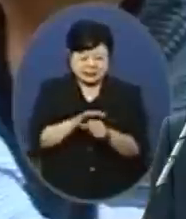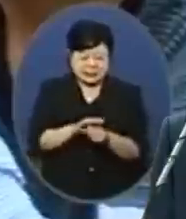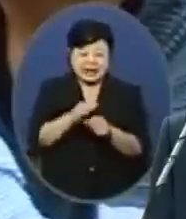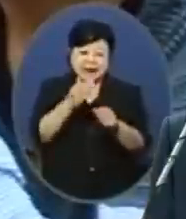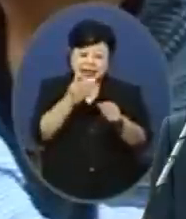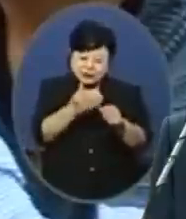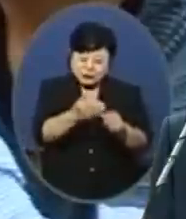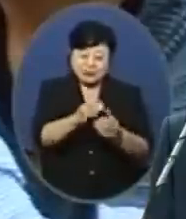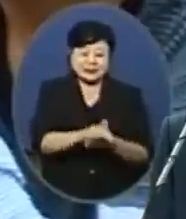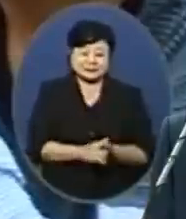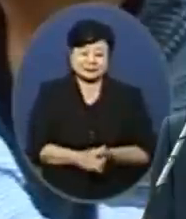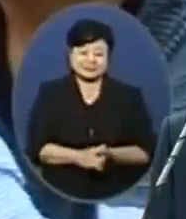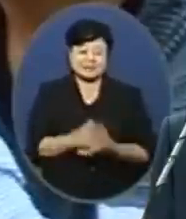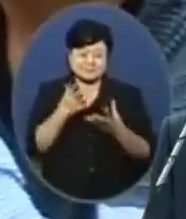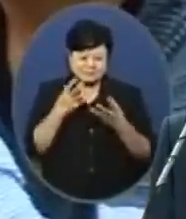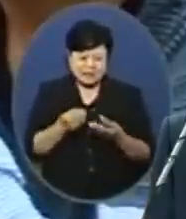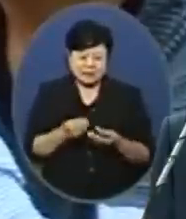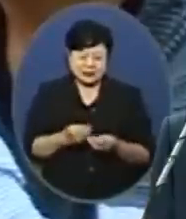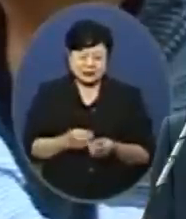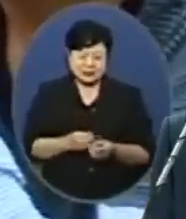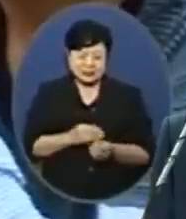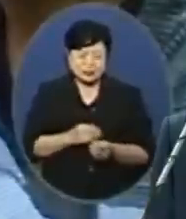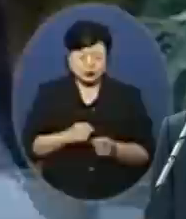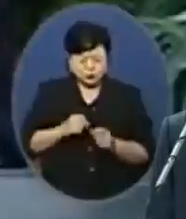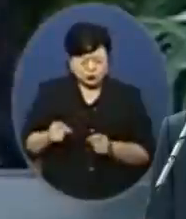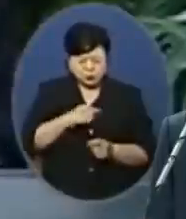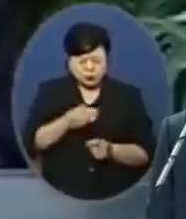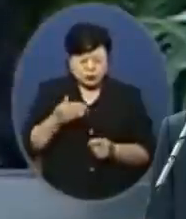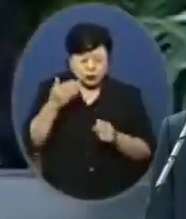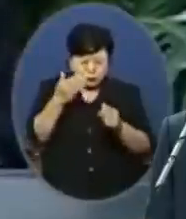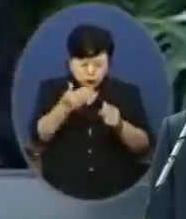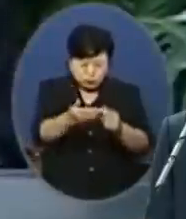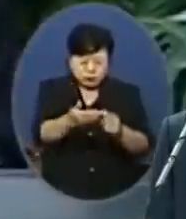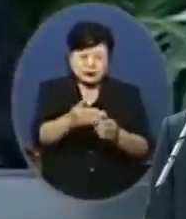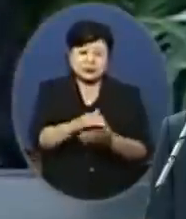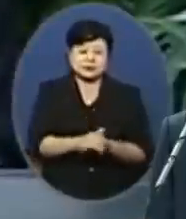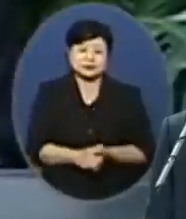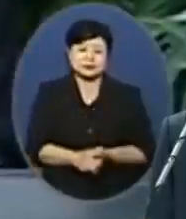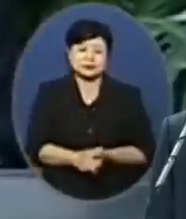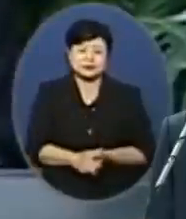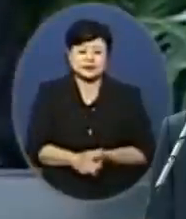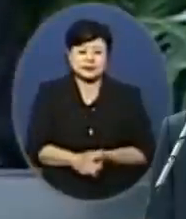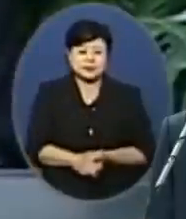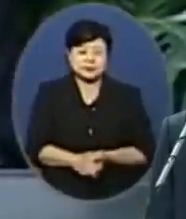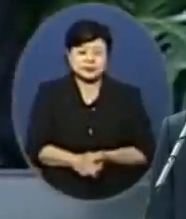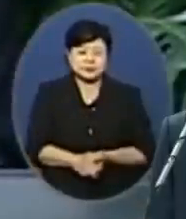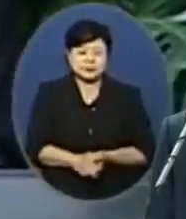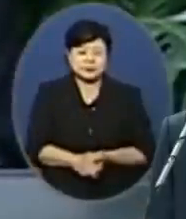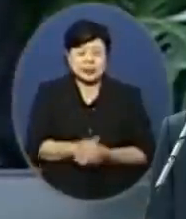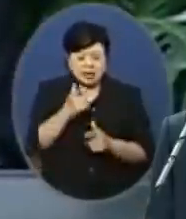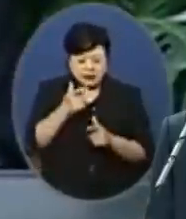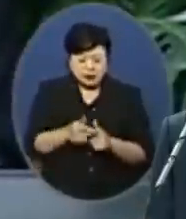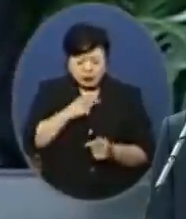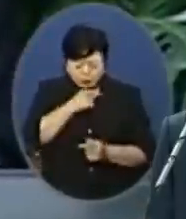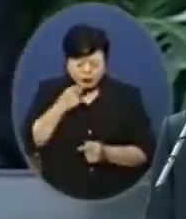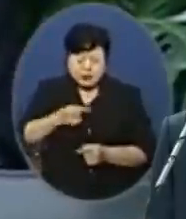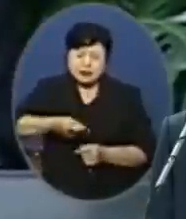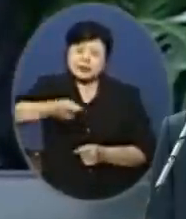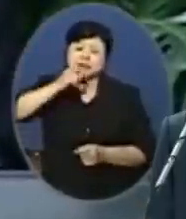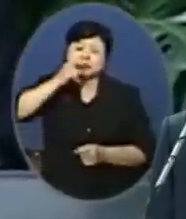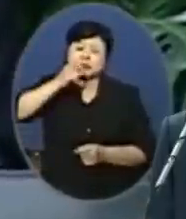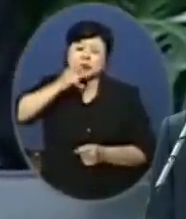사랑했었어야 몸을 찢어주시고 피를 컵에 담아서 주시겠습니까? 예수님의 피를